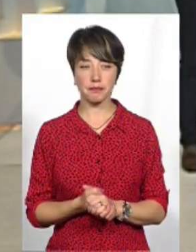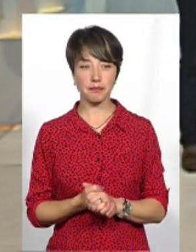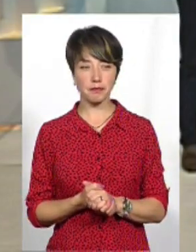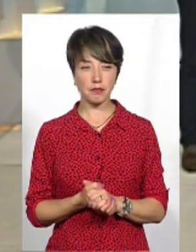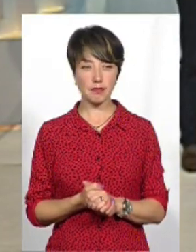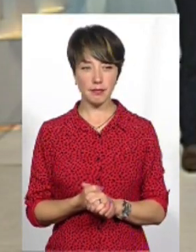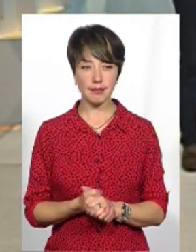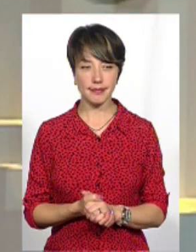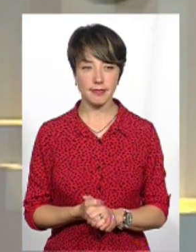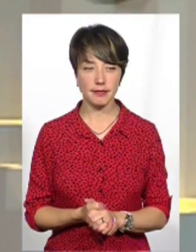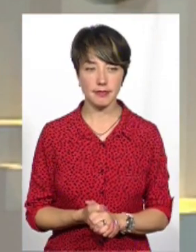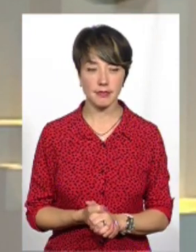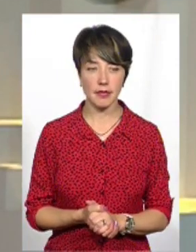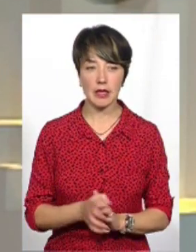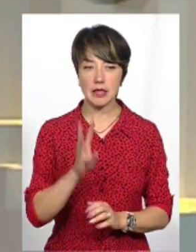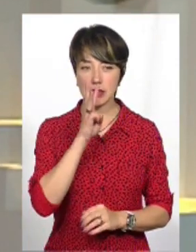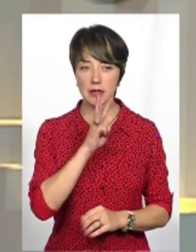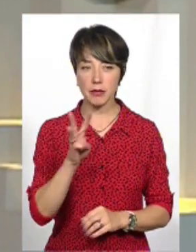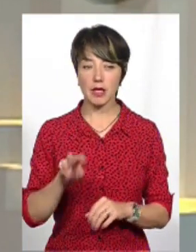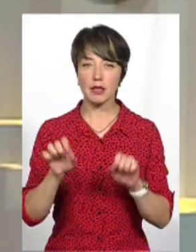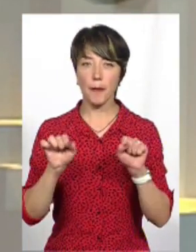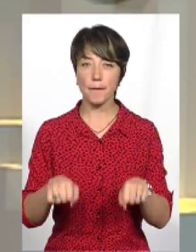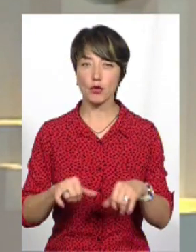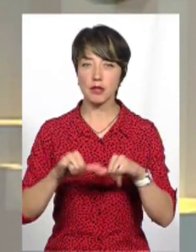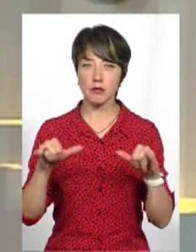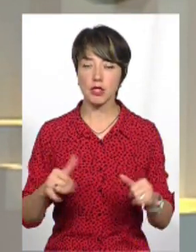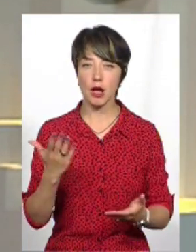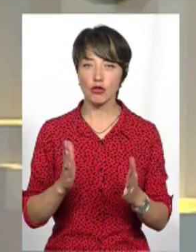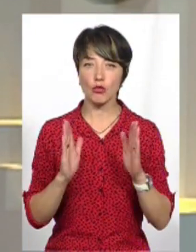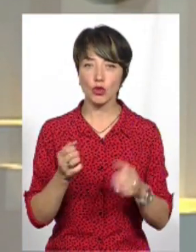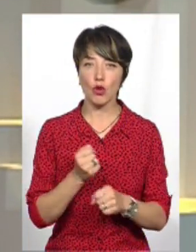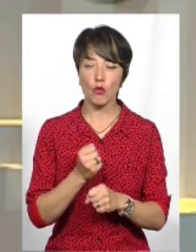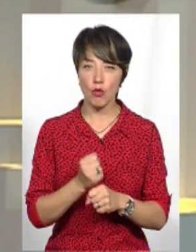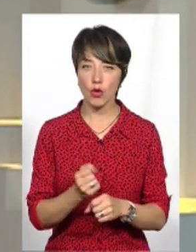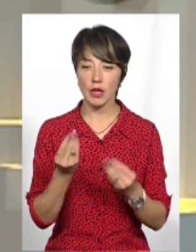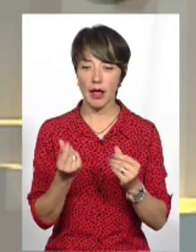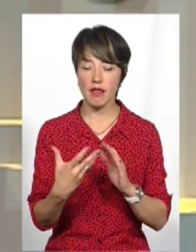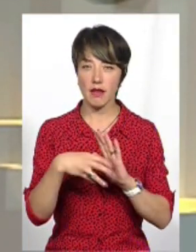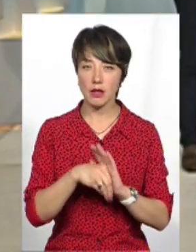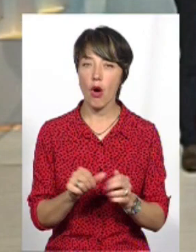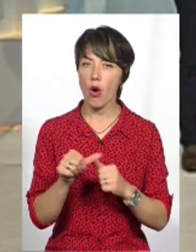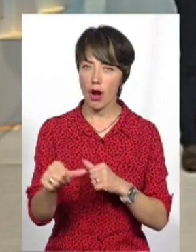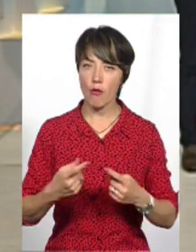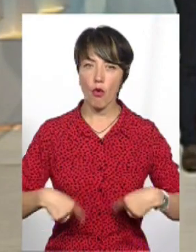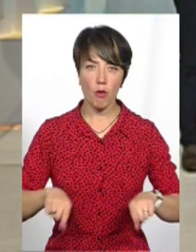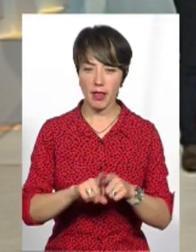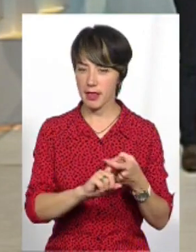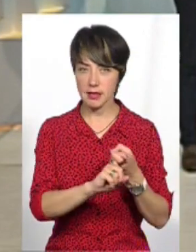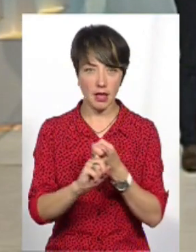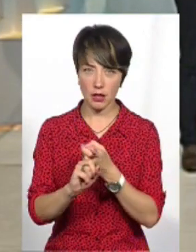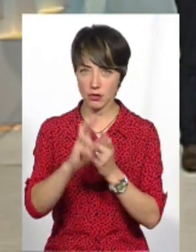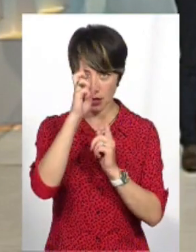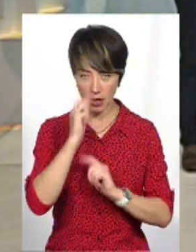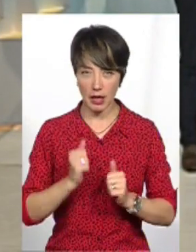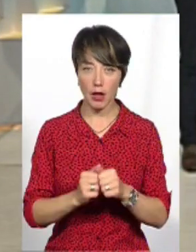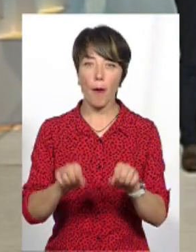Коротко відповідь. Да, значить, зарплати можна збільшувати, якщо буде робота, якщо буде інвестор. Ну, в окремому окрузі, незалежно від цієї країни,